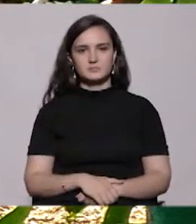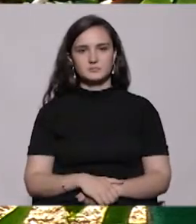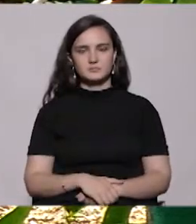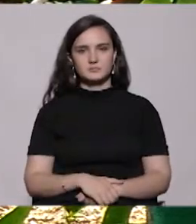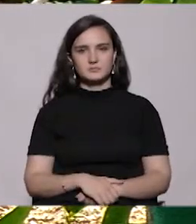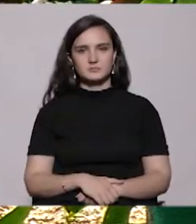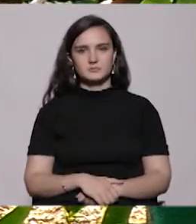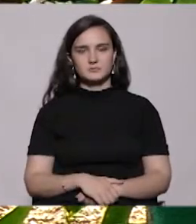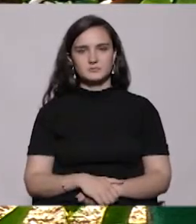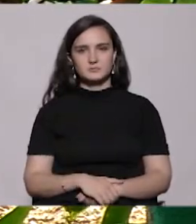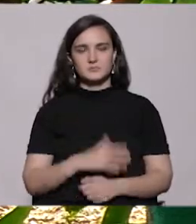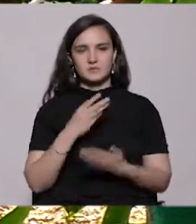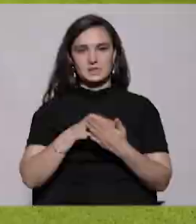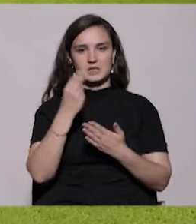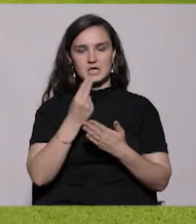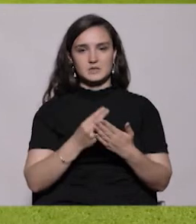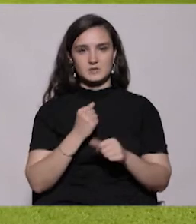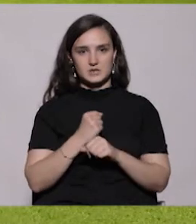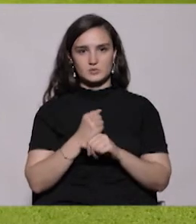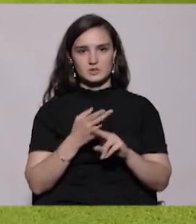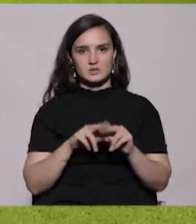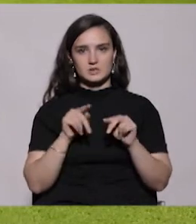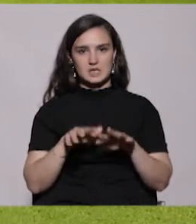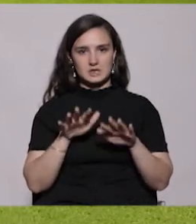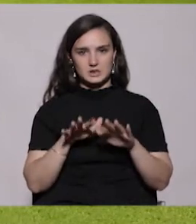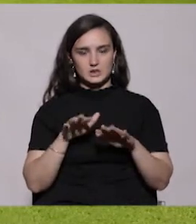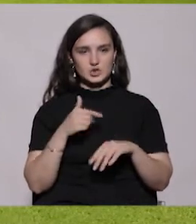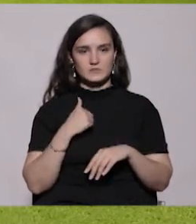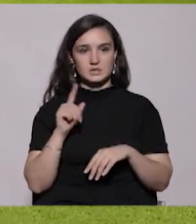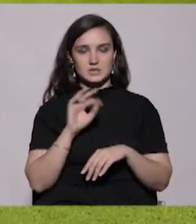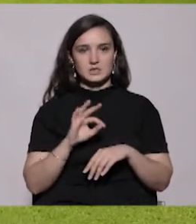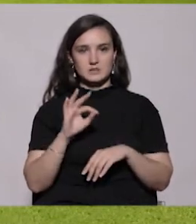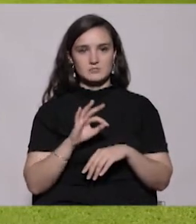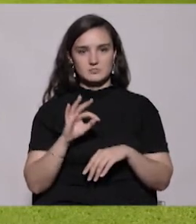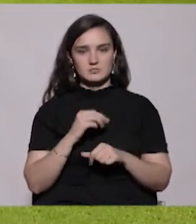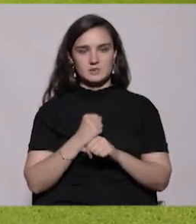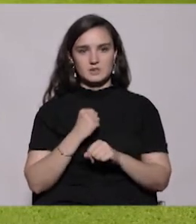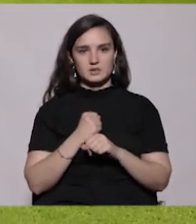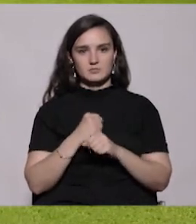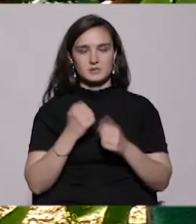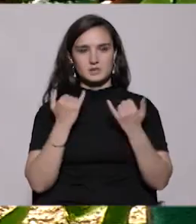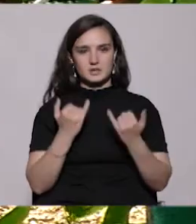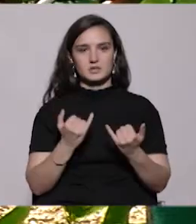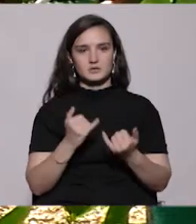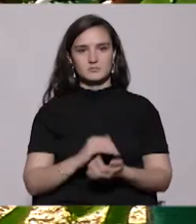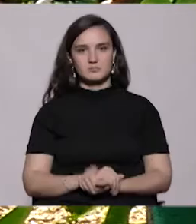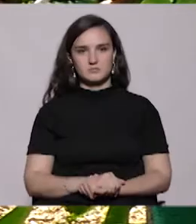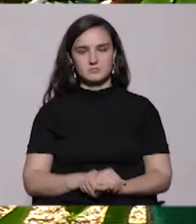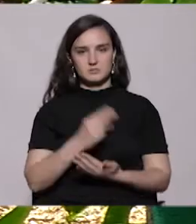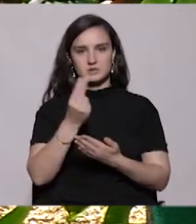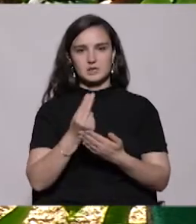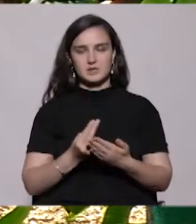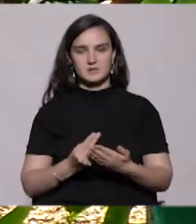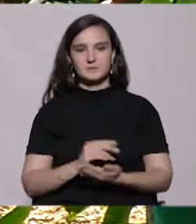საფუძველი გაიკეთოთ თქვენი ნახატისთვის. ხო, ეს არის საფუძველი, რაზეც ჩვენ გავაკეთებთ ახლა